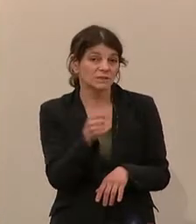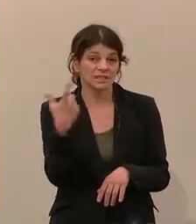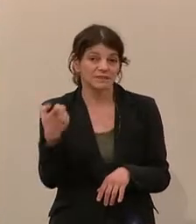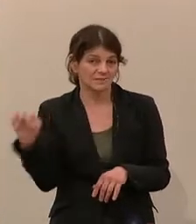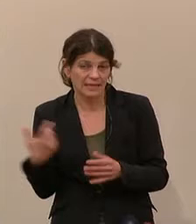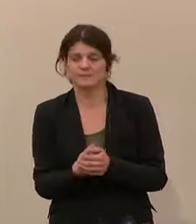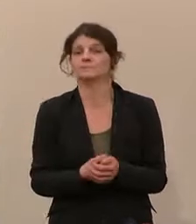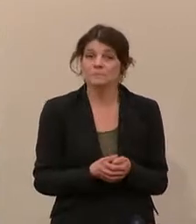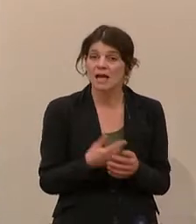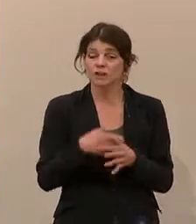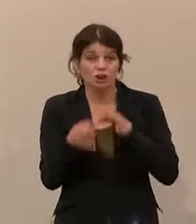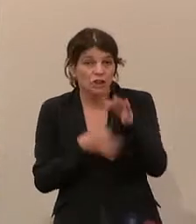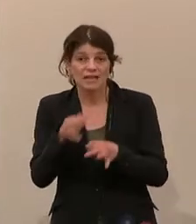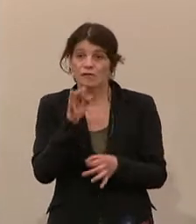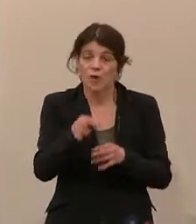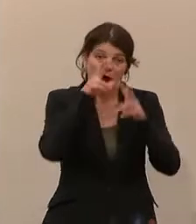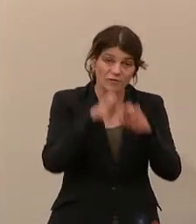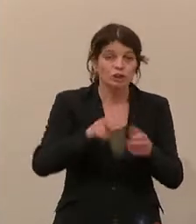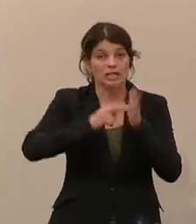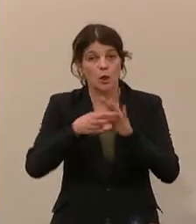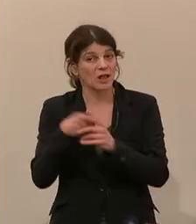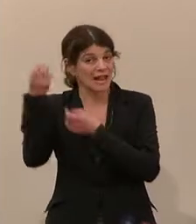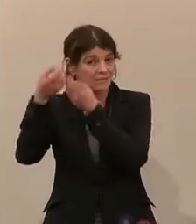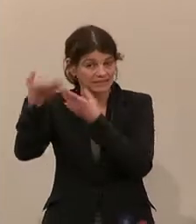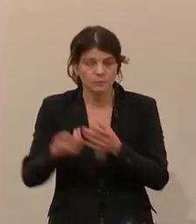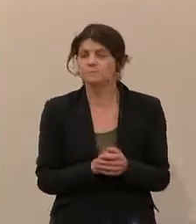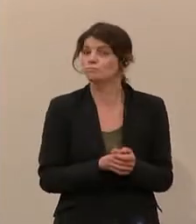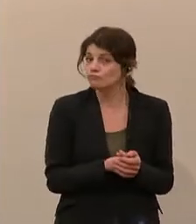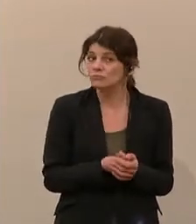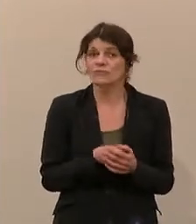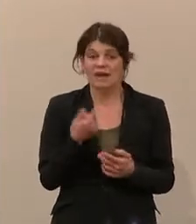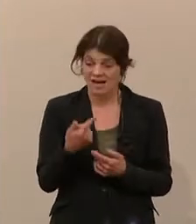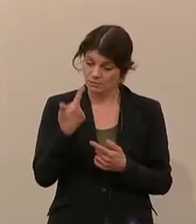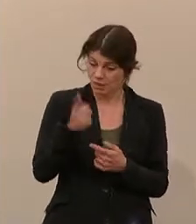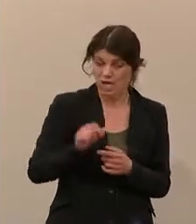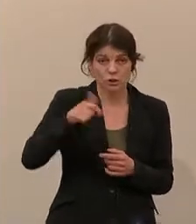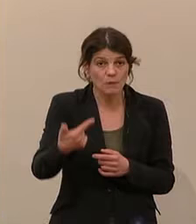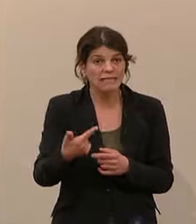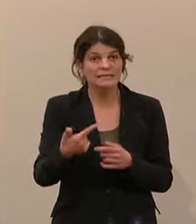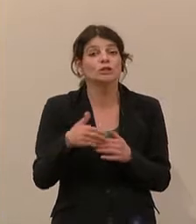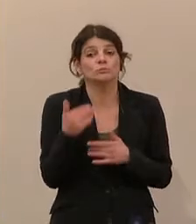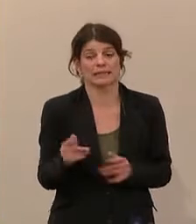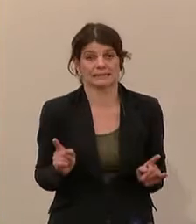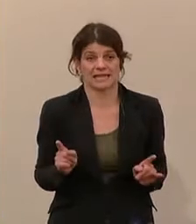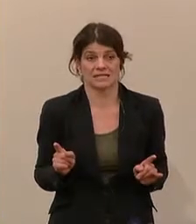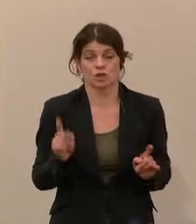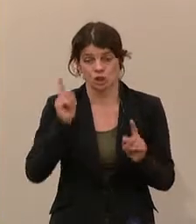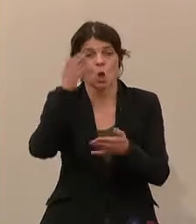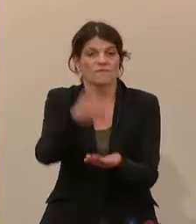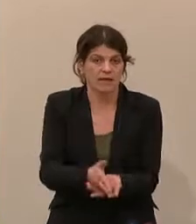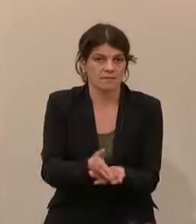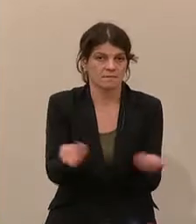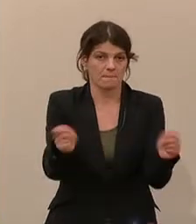Post-2020-FDI-Strategie, also die Strategie für Forschung, Technologie und Innovation, die 2021 sozusagen spätestens fertig